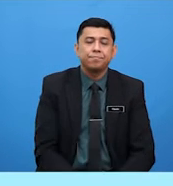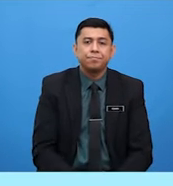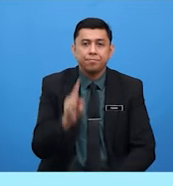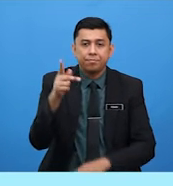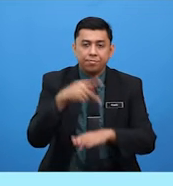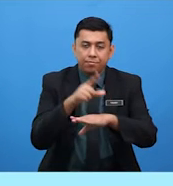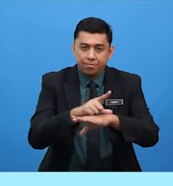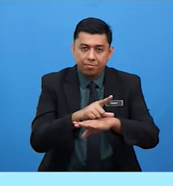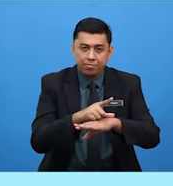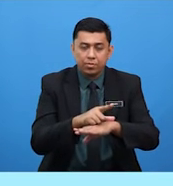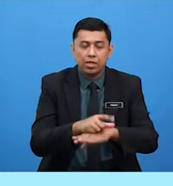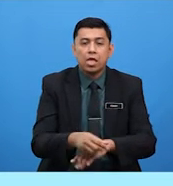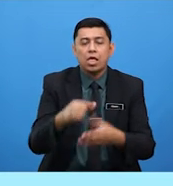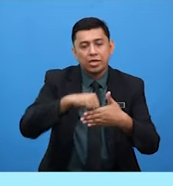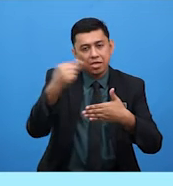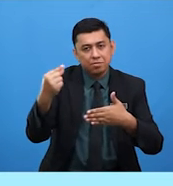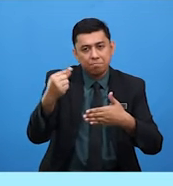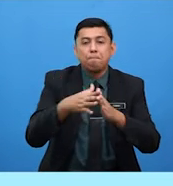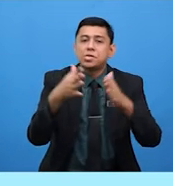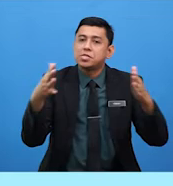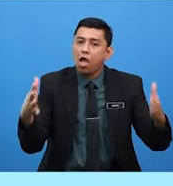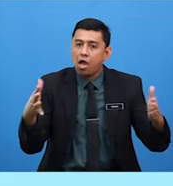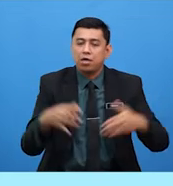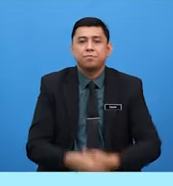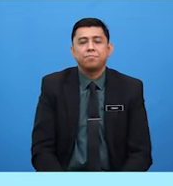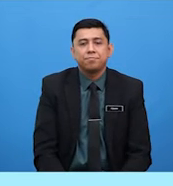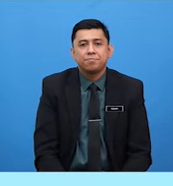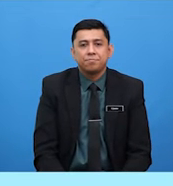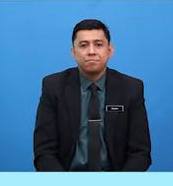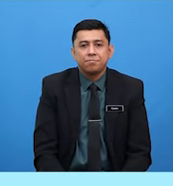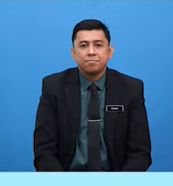manakala ruang antara zarah untuk gas adalah besar.